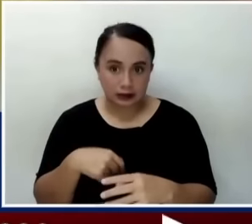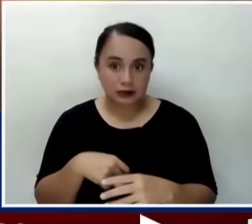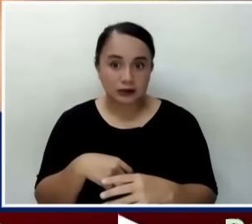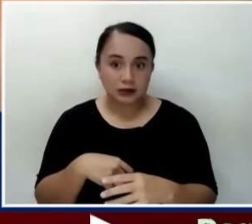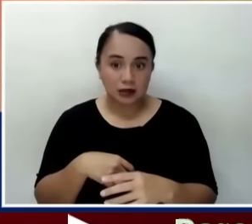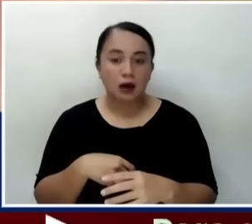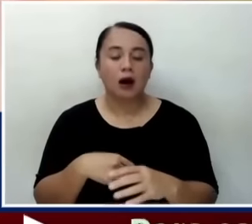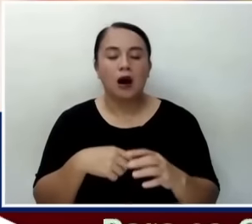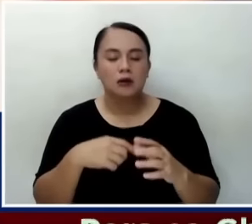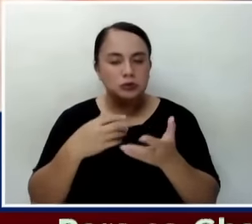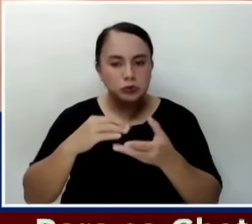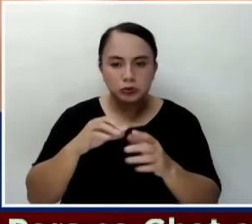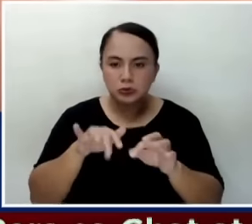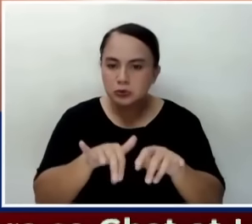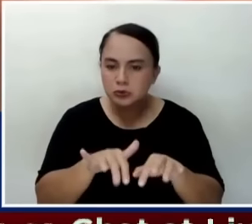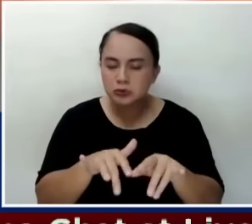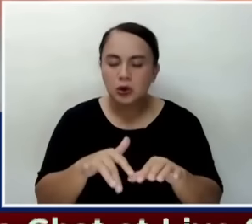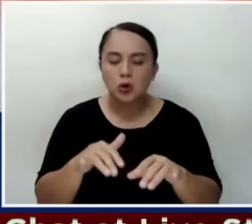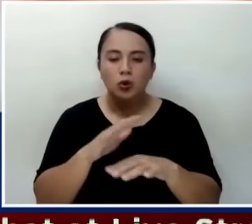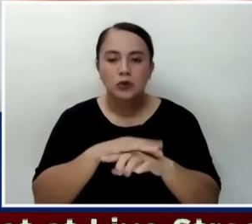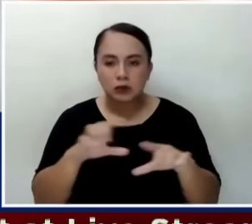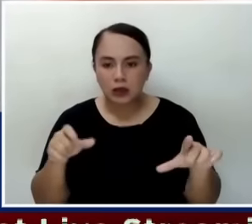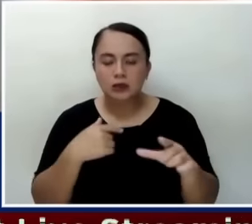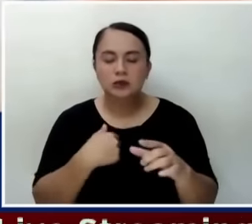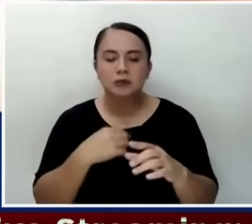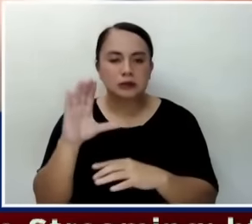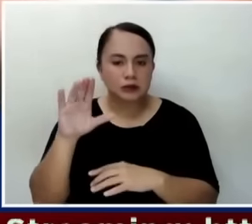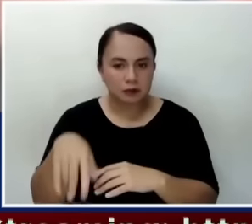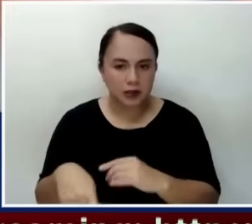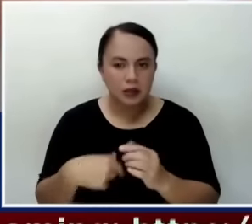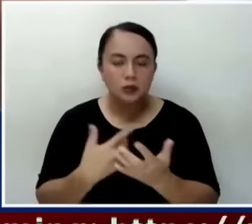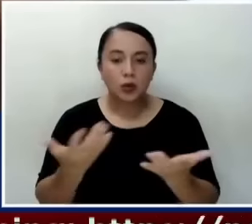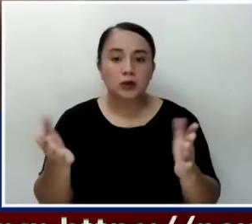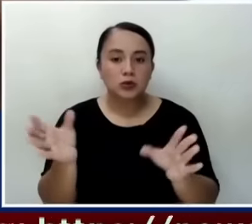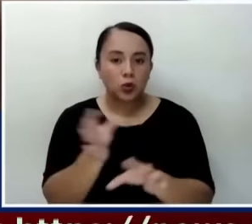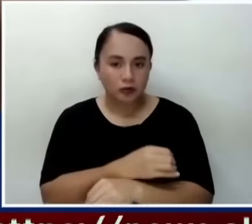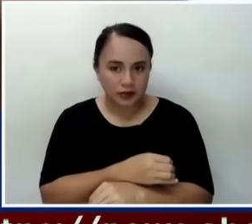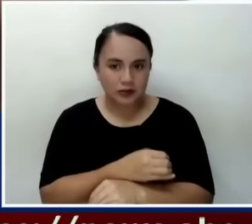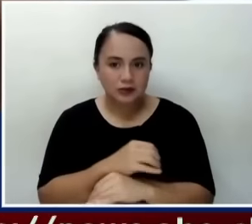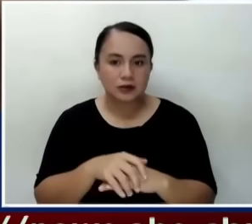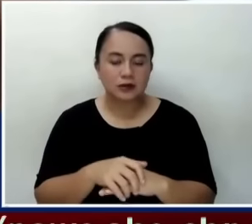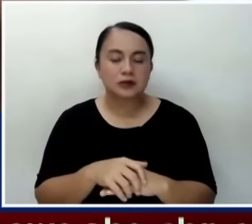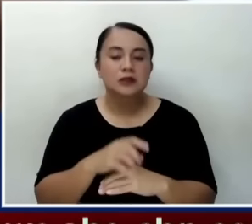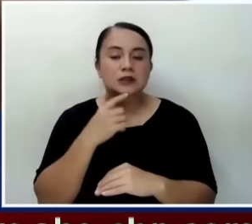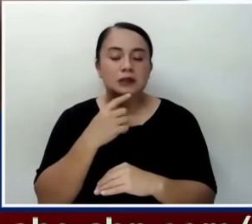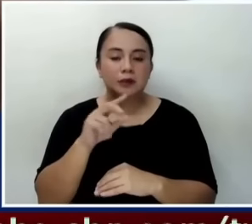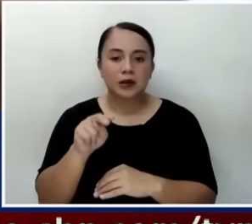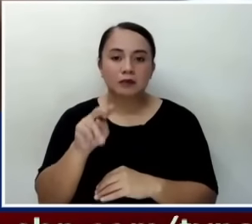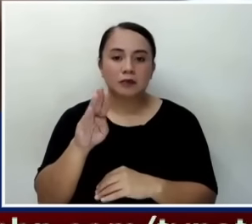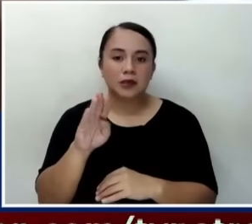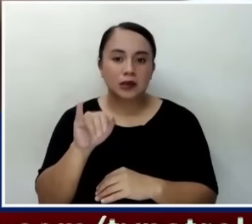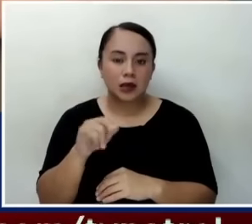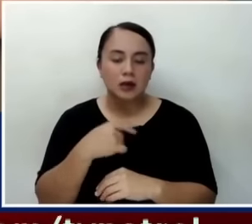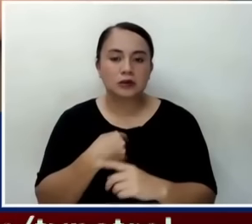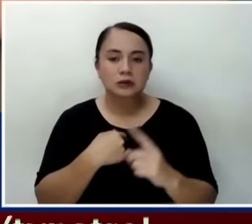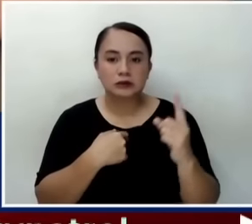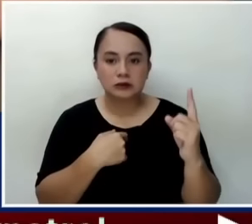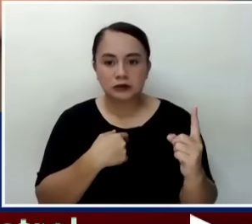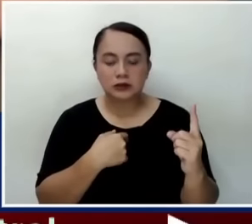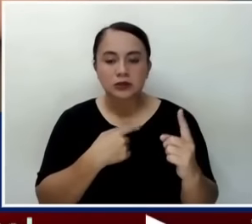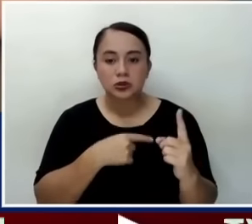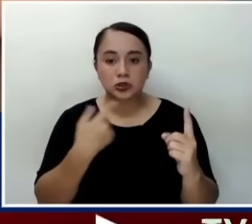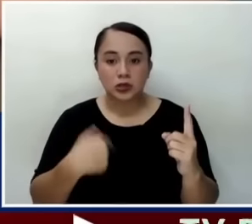online gamit ang mga computer at mga cellphone sa tila opisina na pasilidad. Ayon sa NBI, isang nakatakas na Chinese